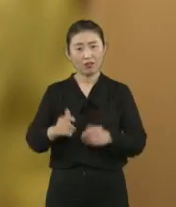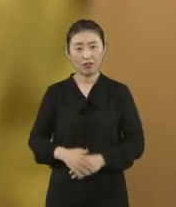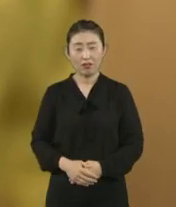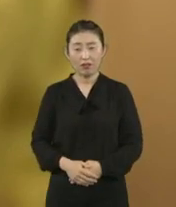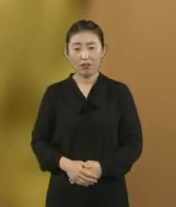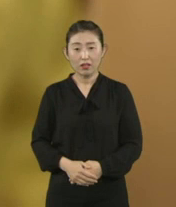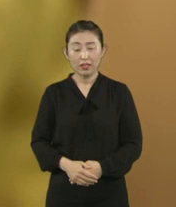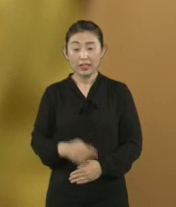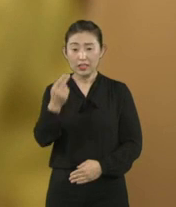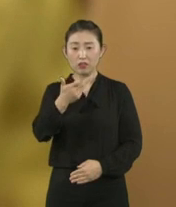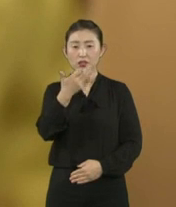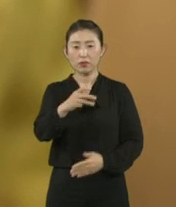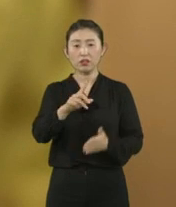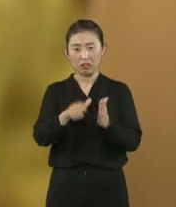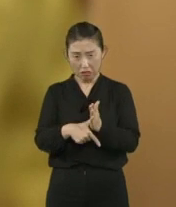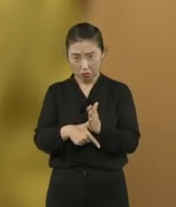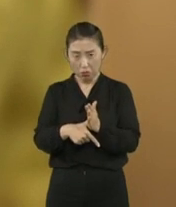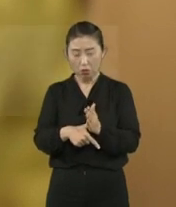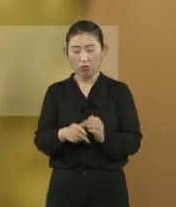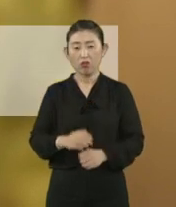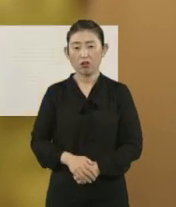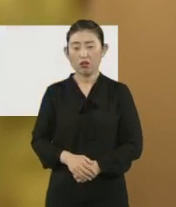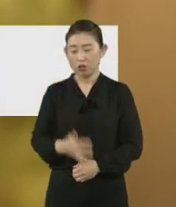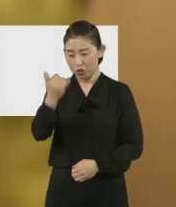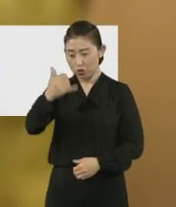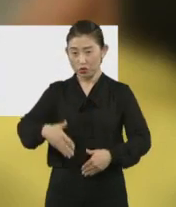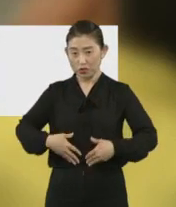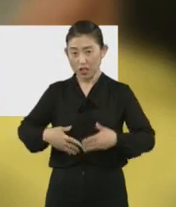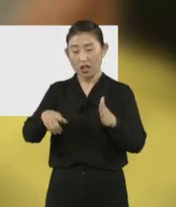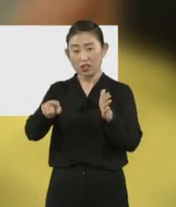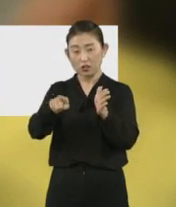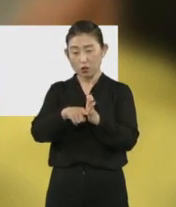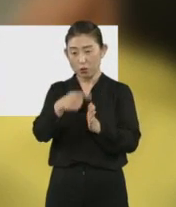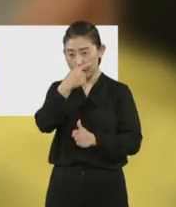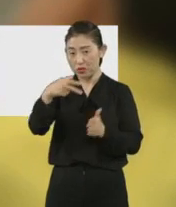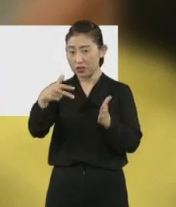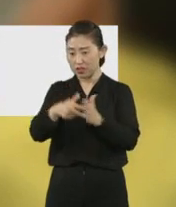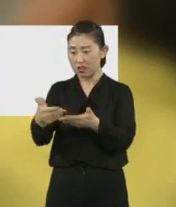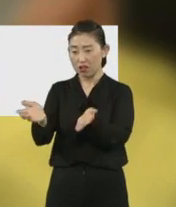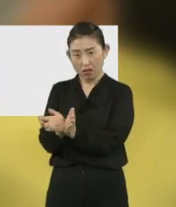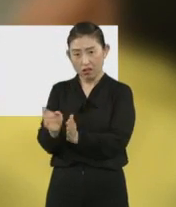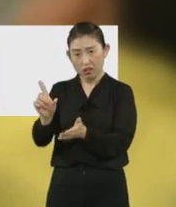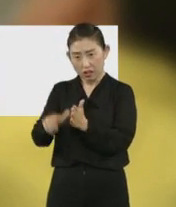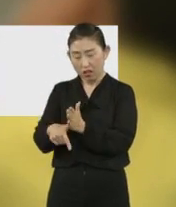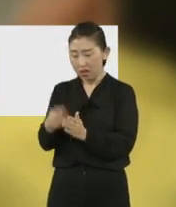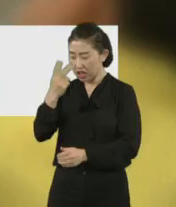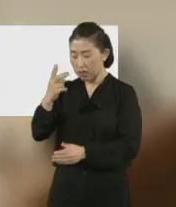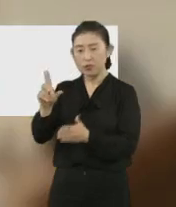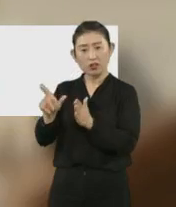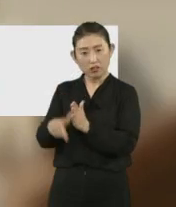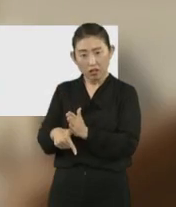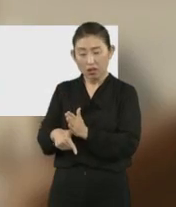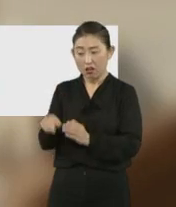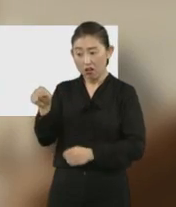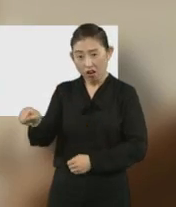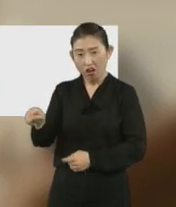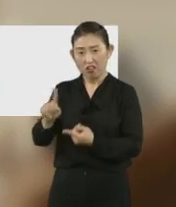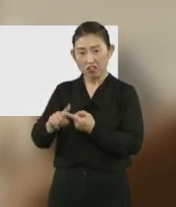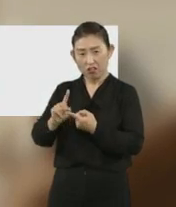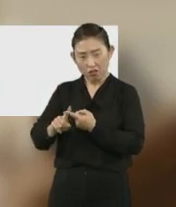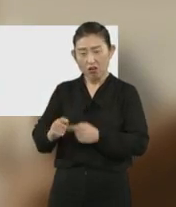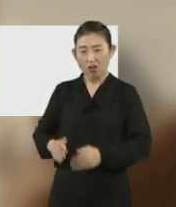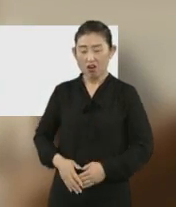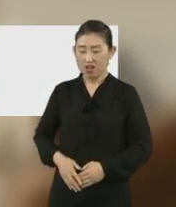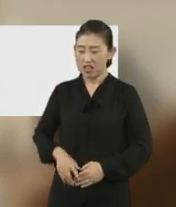아닙니다. 2018년도에도 충남신용보증재단을 대상으로 한 행정사무감사 중 피감기관을